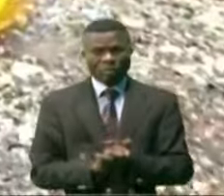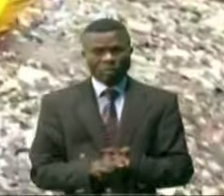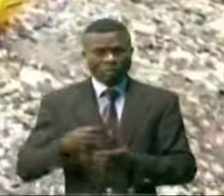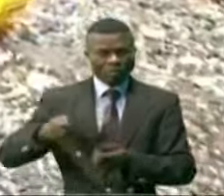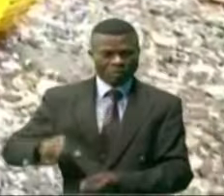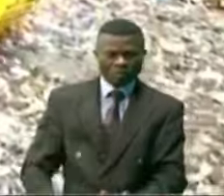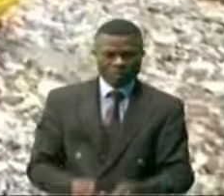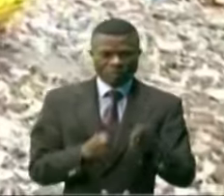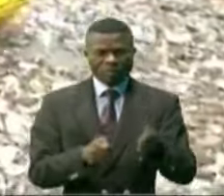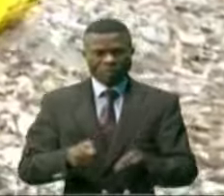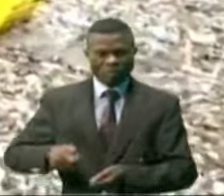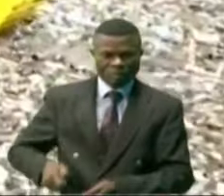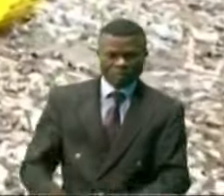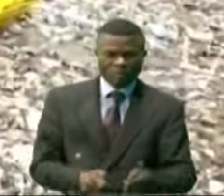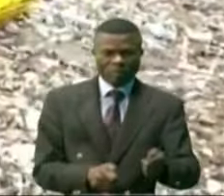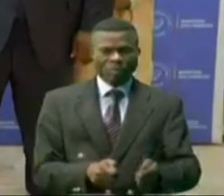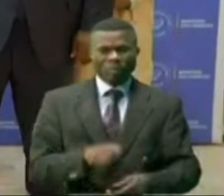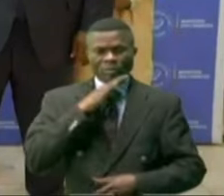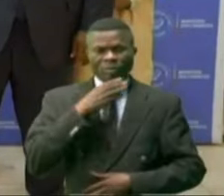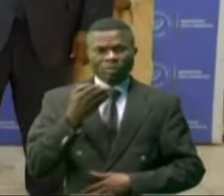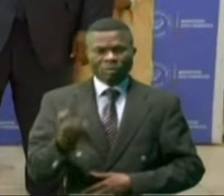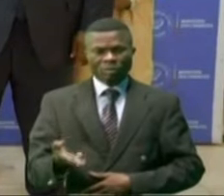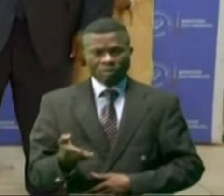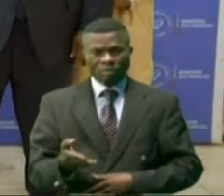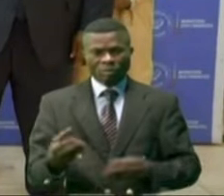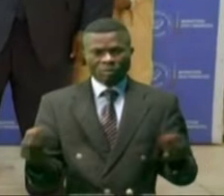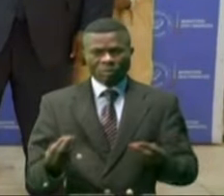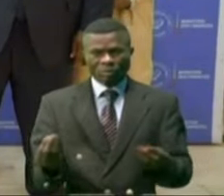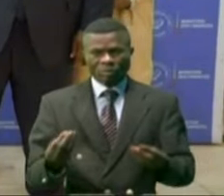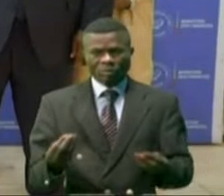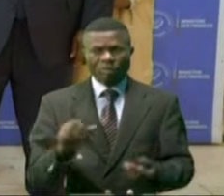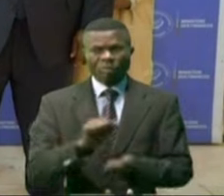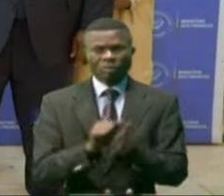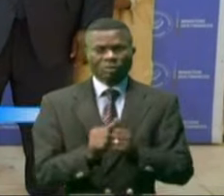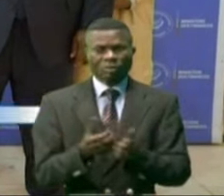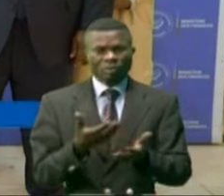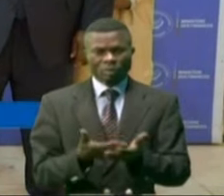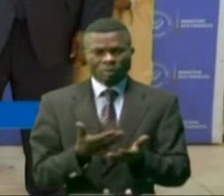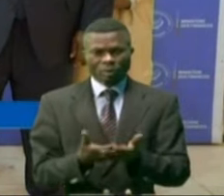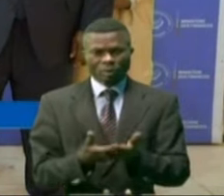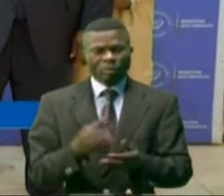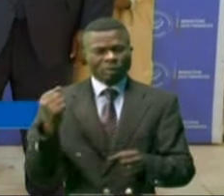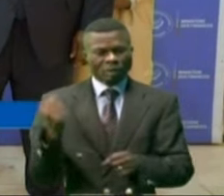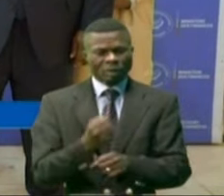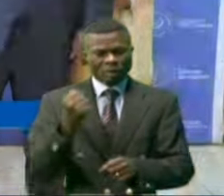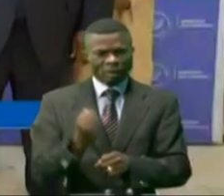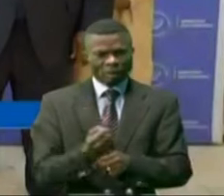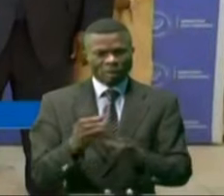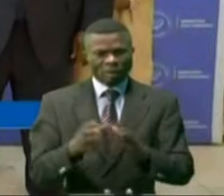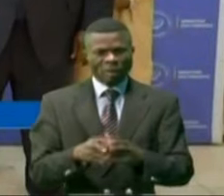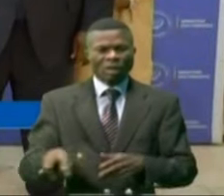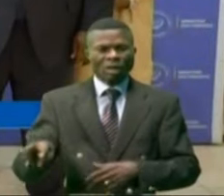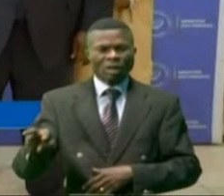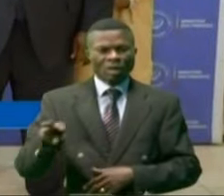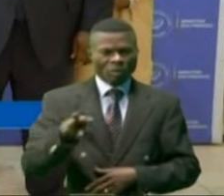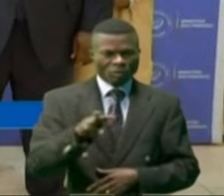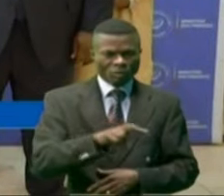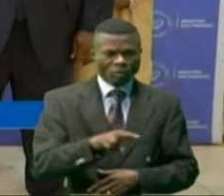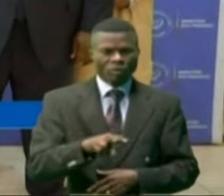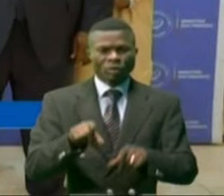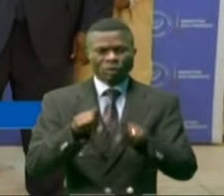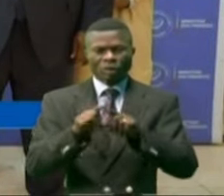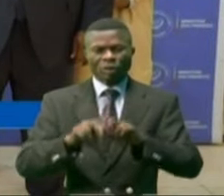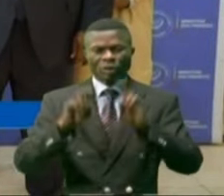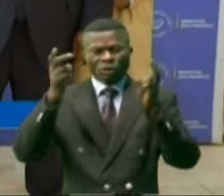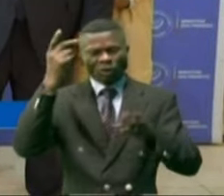au curage de rivières à nouveau, ainsi que la mise en état de notre voirie et construction plus réhabilitation. Le ministre nous a